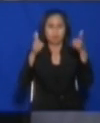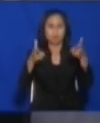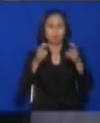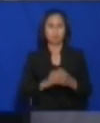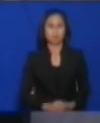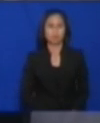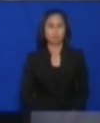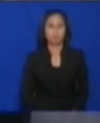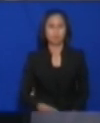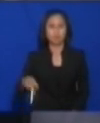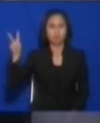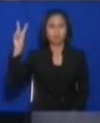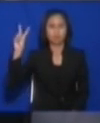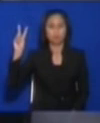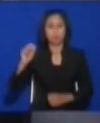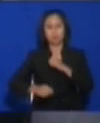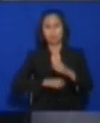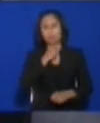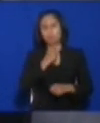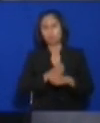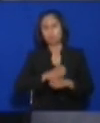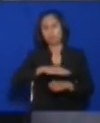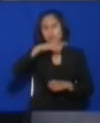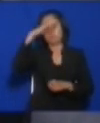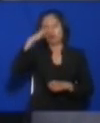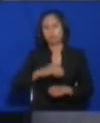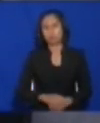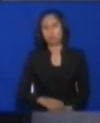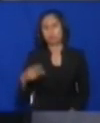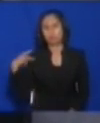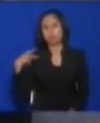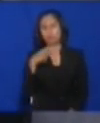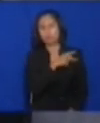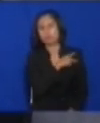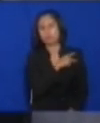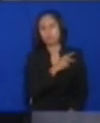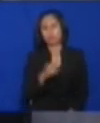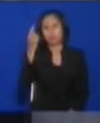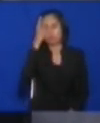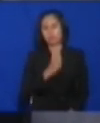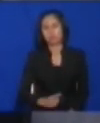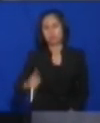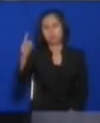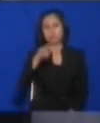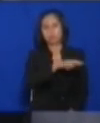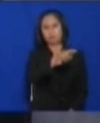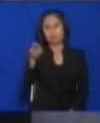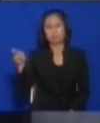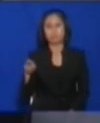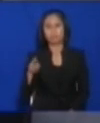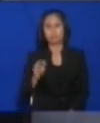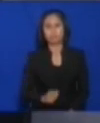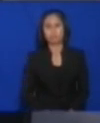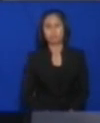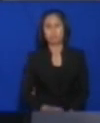22 tahun lebih Hai kami berasal dari rakyat untuk rakyat dan maju bersama rakyat